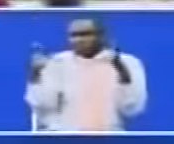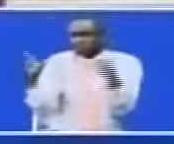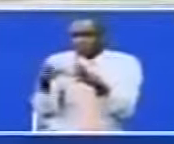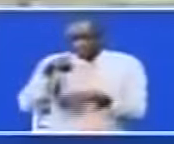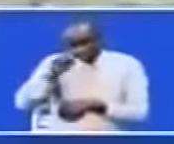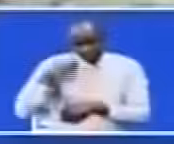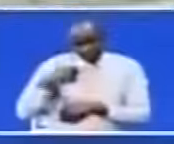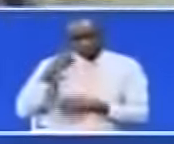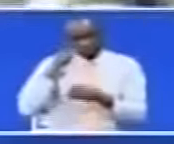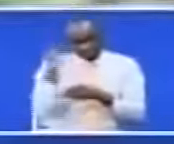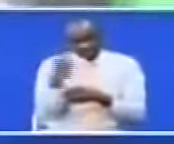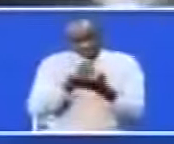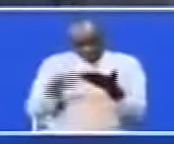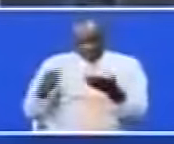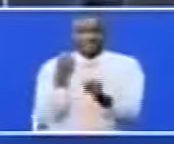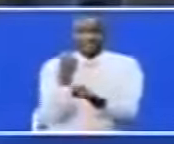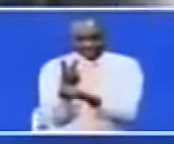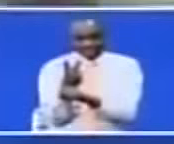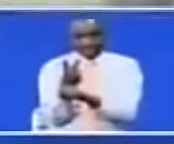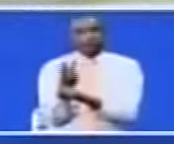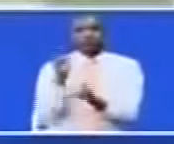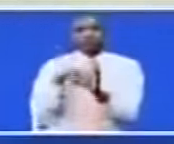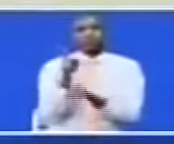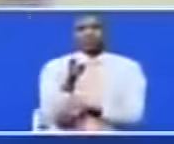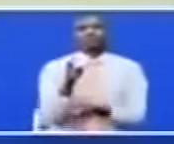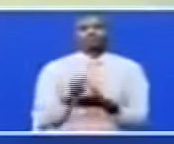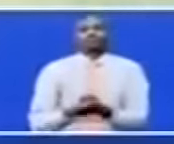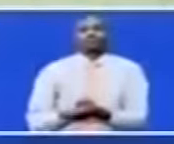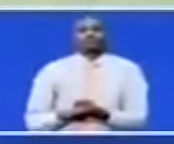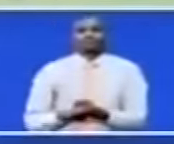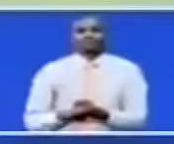be unveiled in the first week in December.